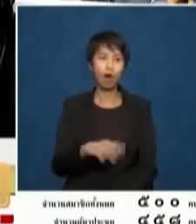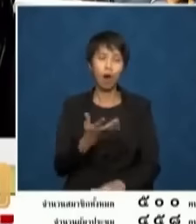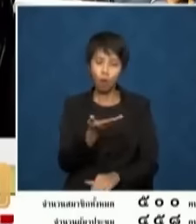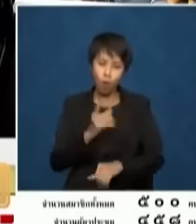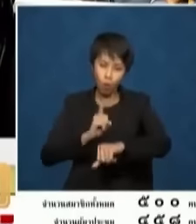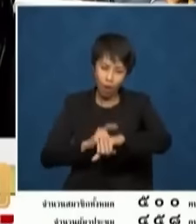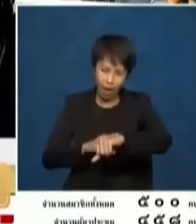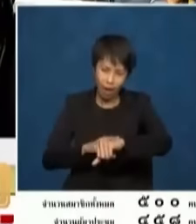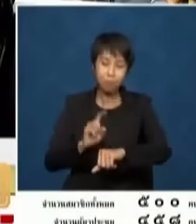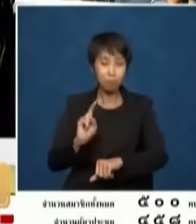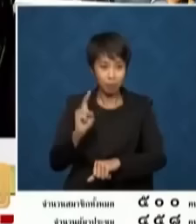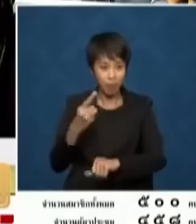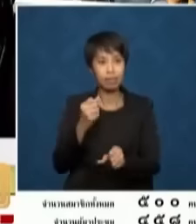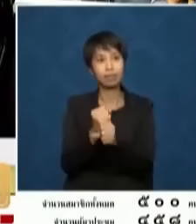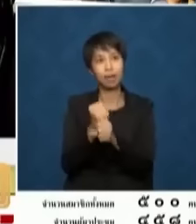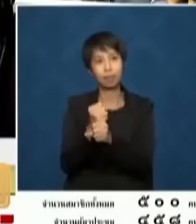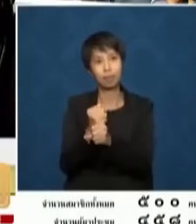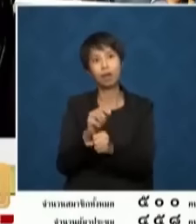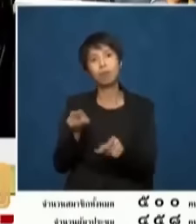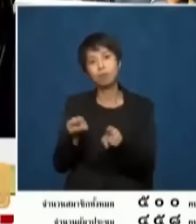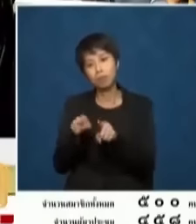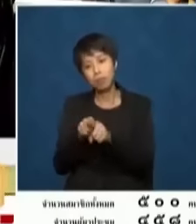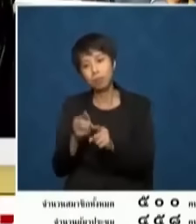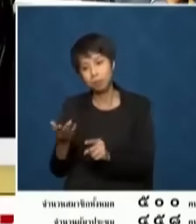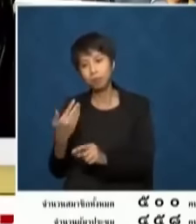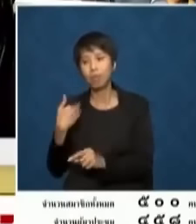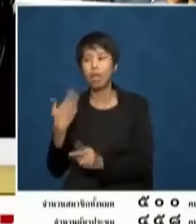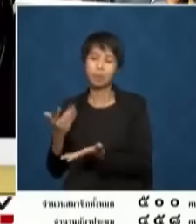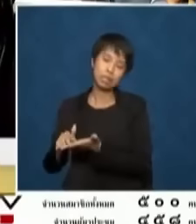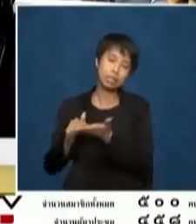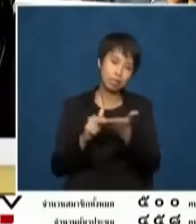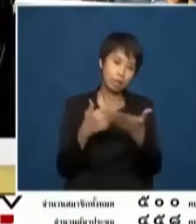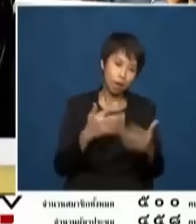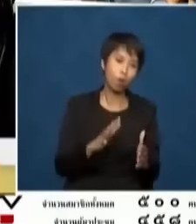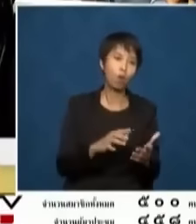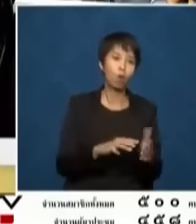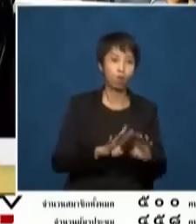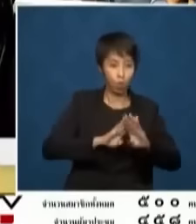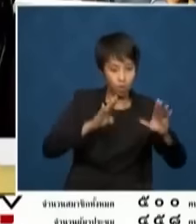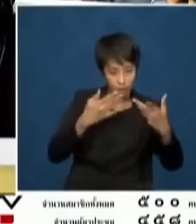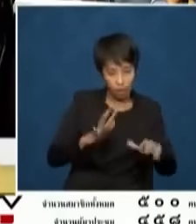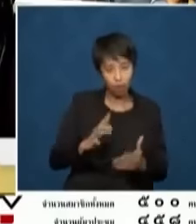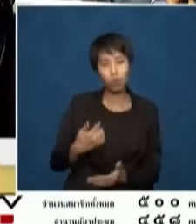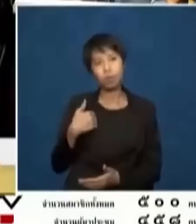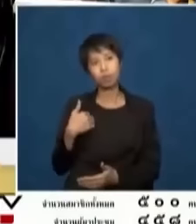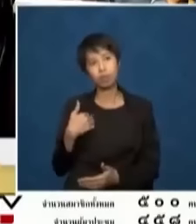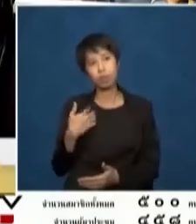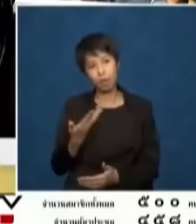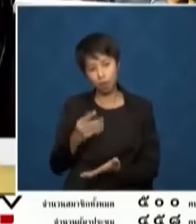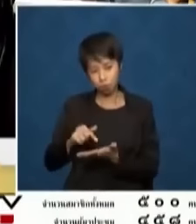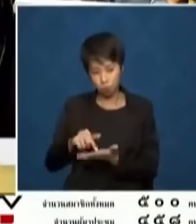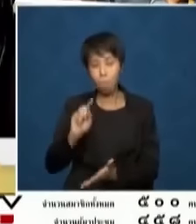ภาเป็นสถานที่ในการเล่นการเมืองแบบเก่าๆเต็มที่เลยคือเหลือเชื่อมากนะภ